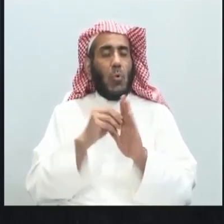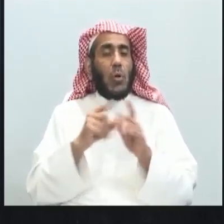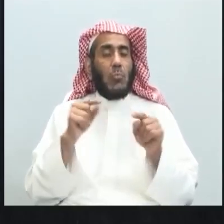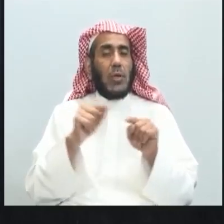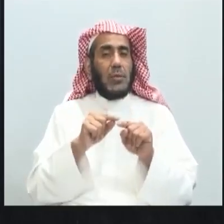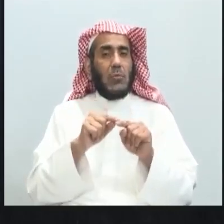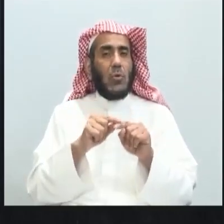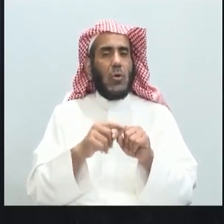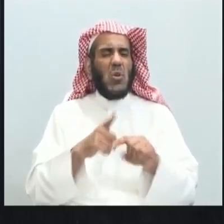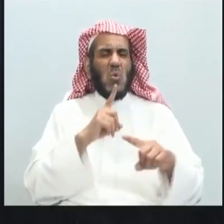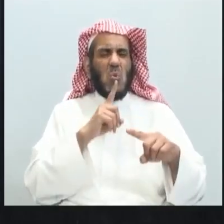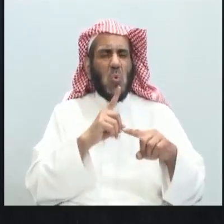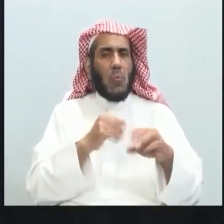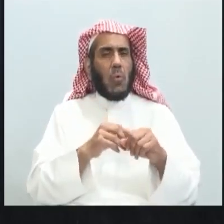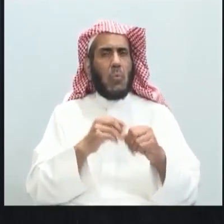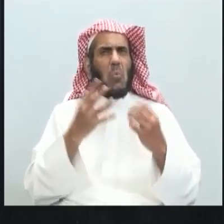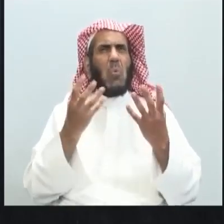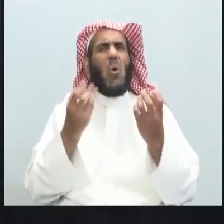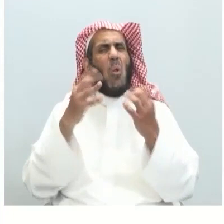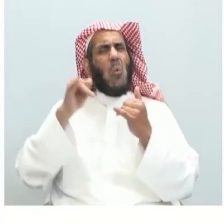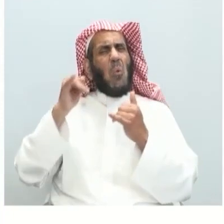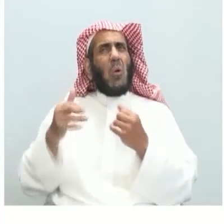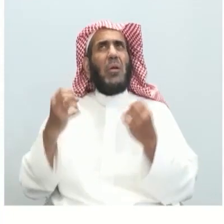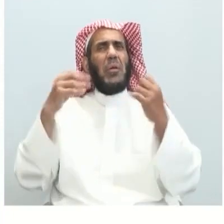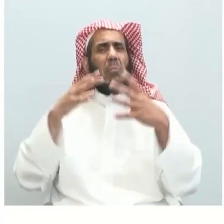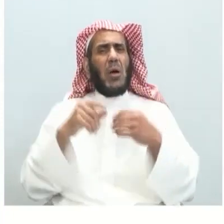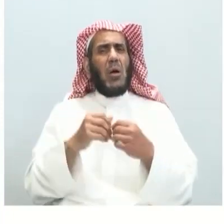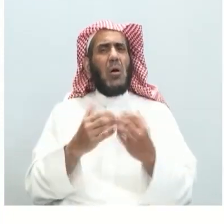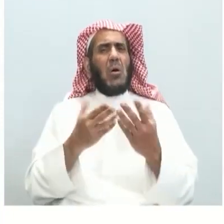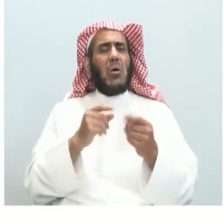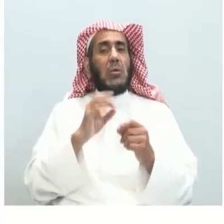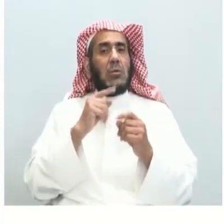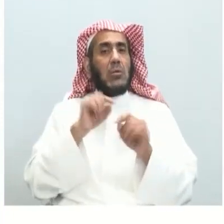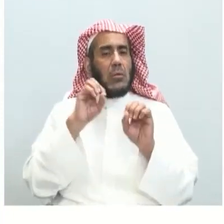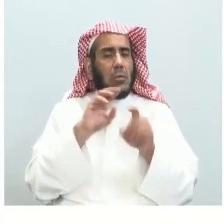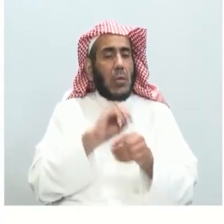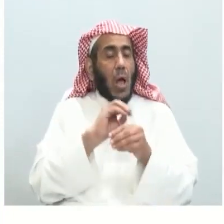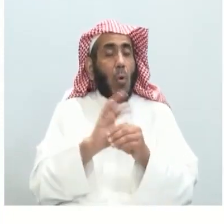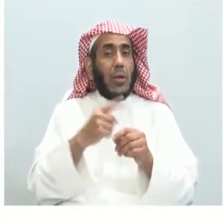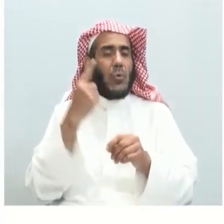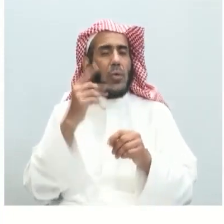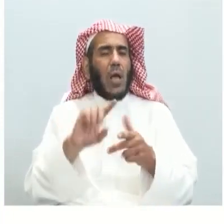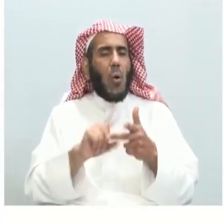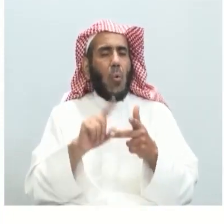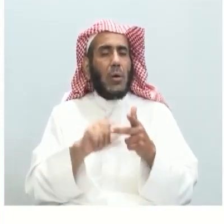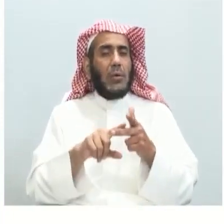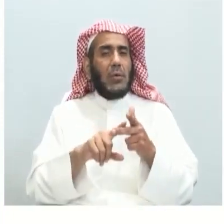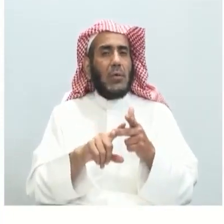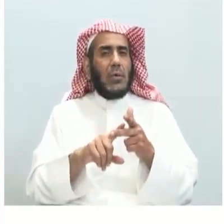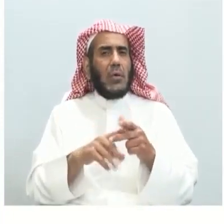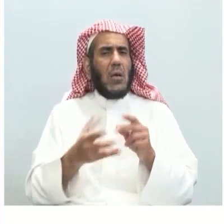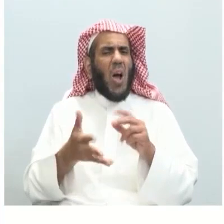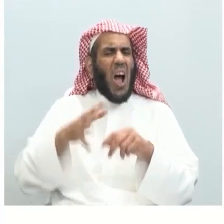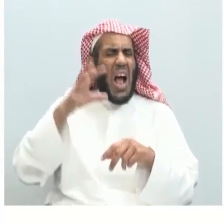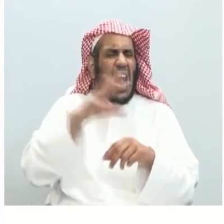هو كفر النعمه او الدعوه الى التوحيد او عاقبه